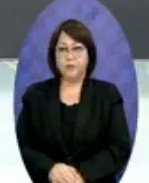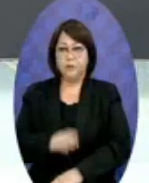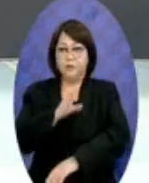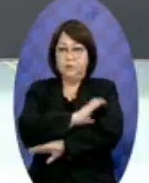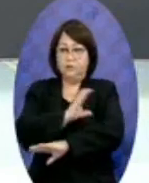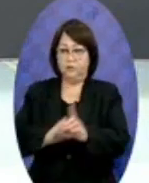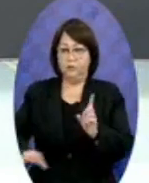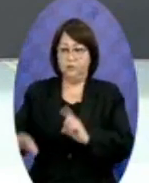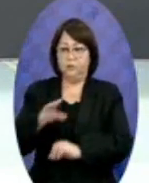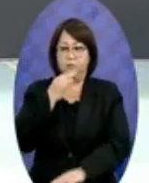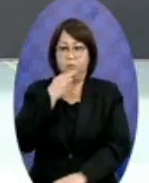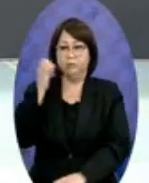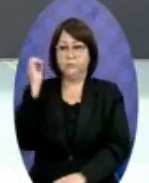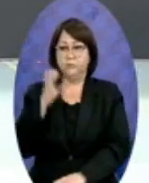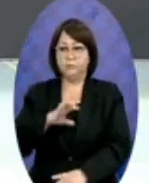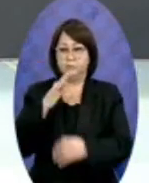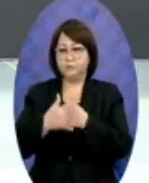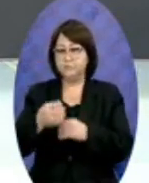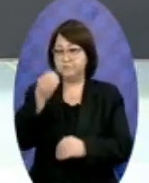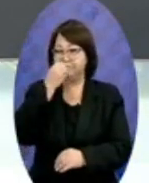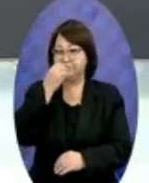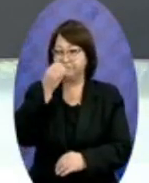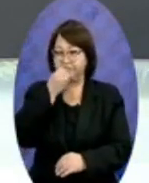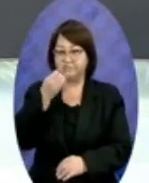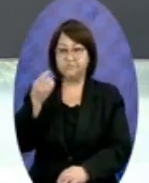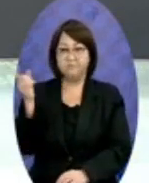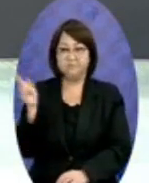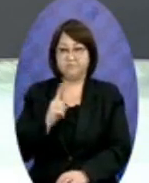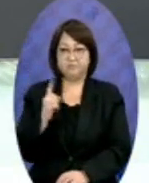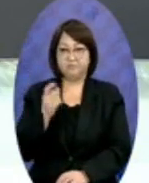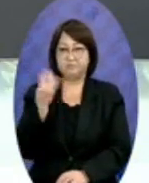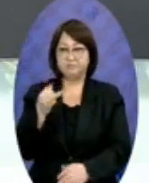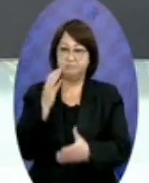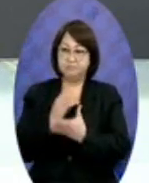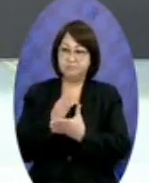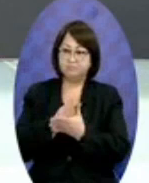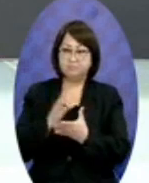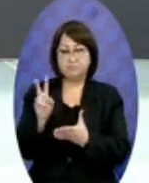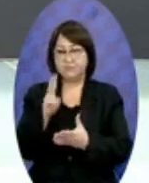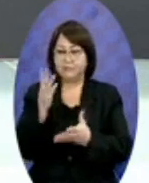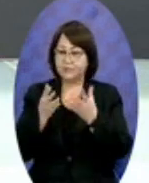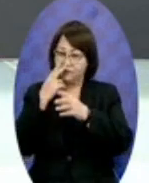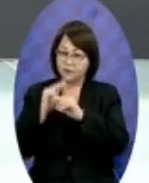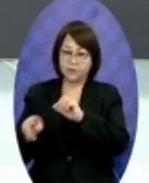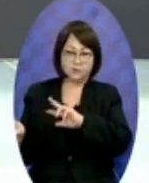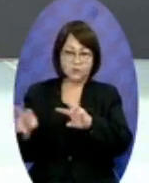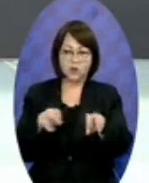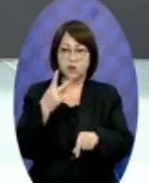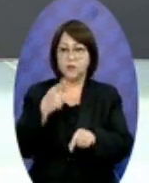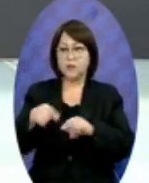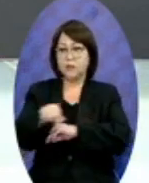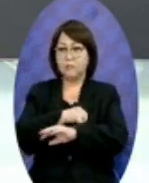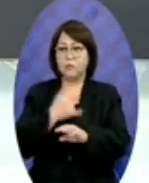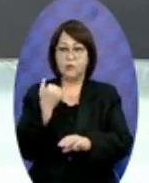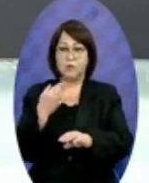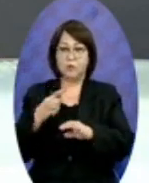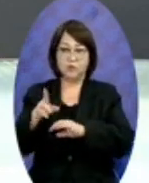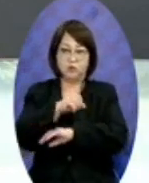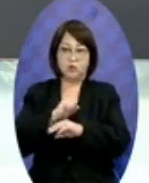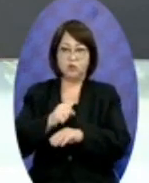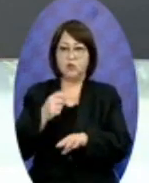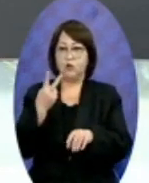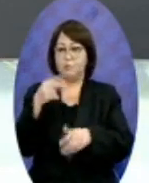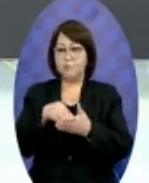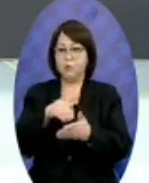Сургуулийн орчиндөө шударга ёсоо авилгаа ашиг сонирхлын зөрчил ямар төвчөнд байгааг хүүхдүүд судалсан байна. Судалгаанд 21 аймаг нийслэлээс 2000 гаруй